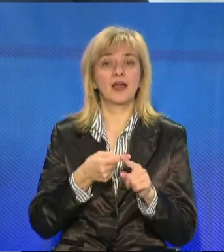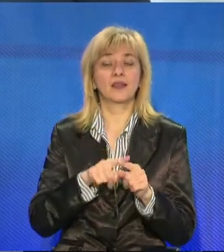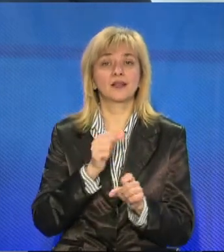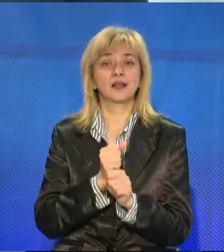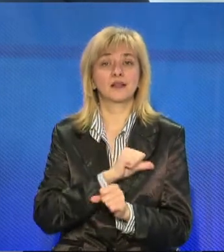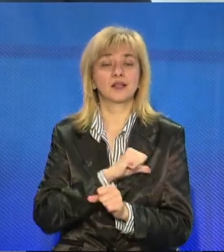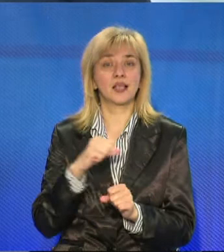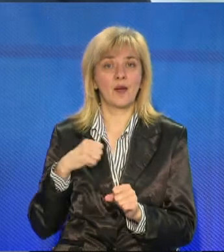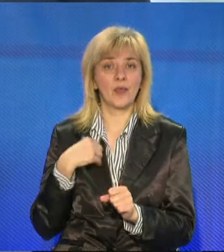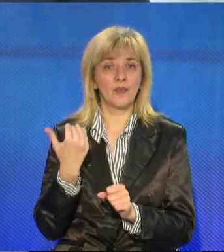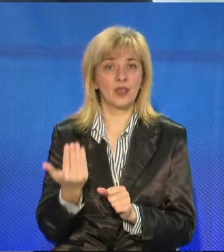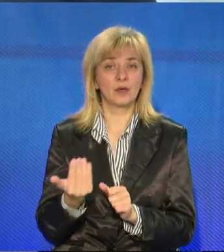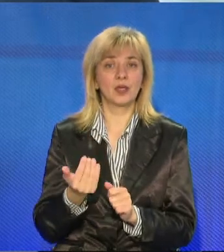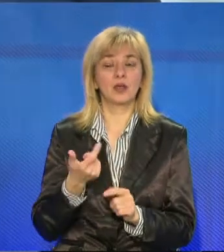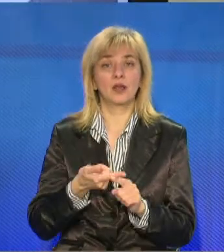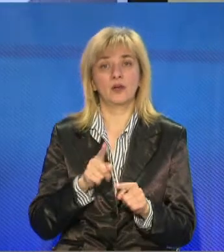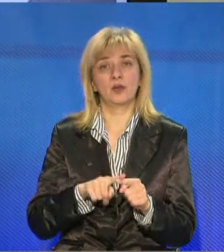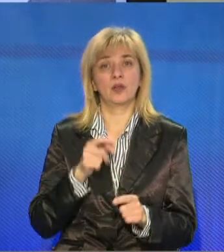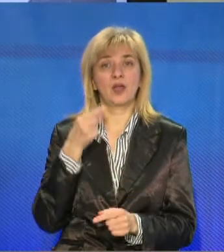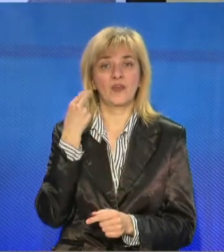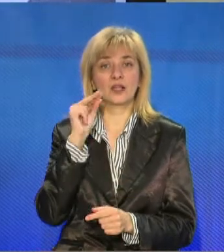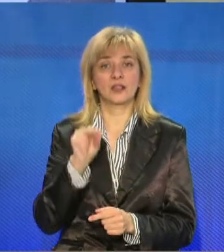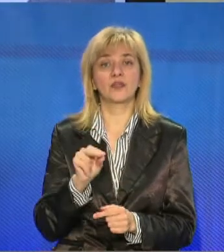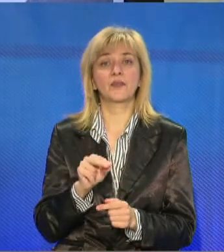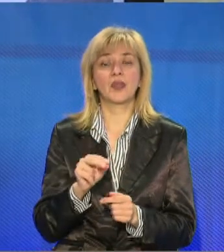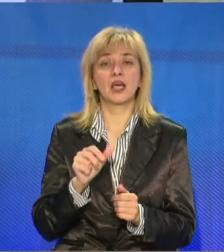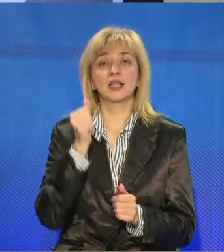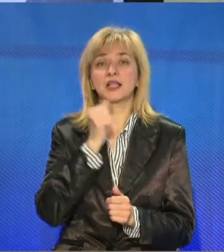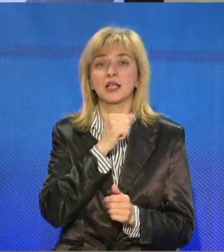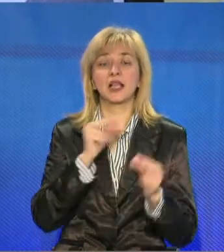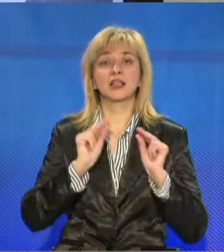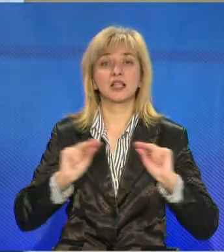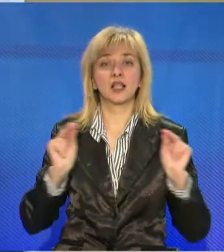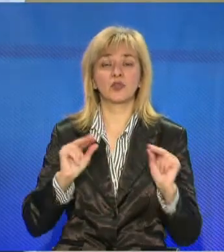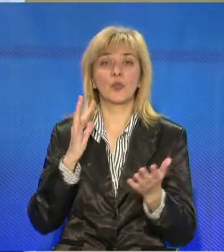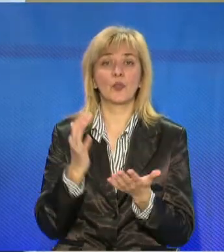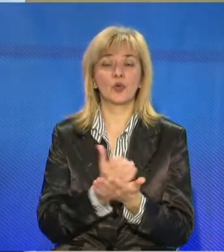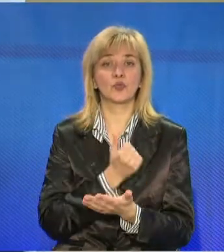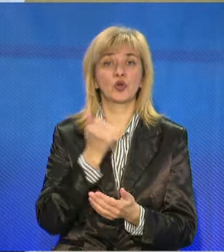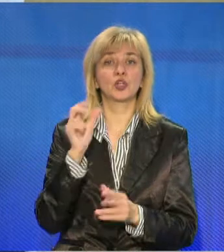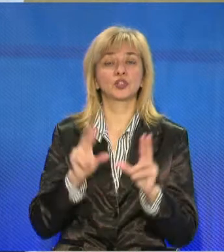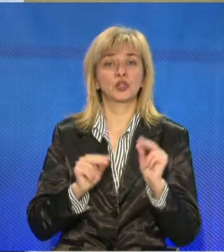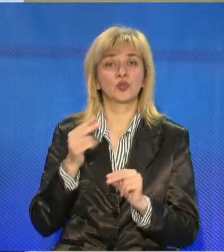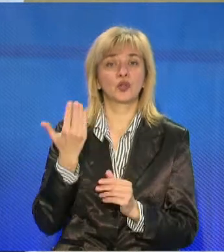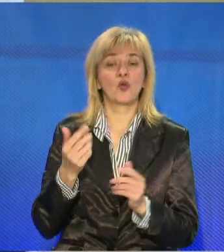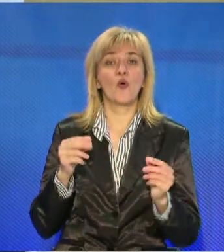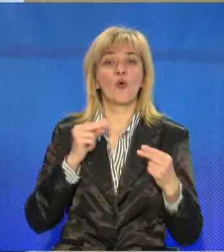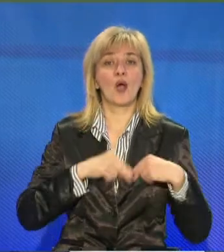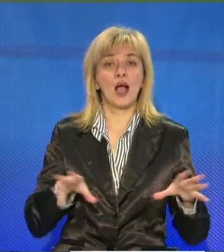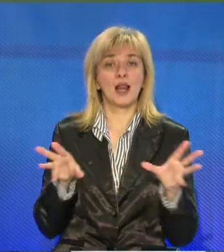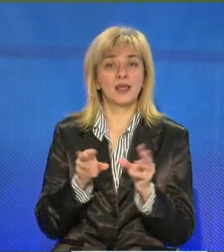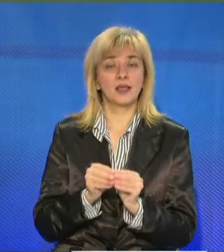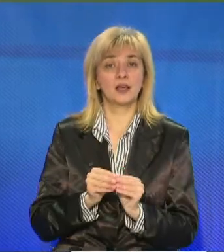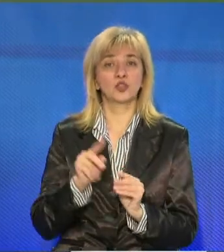же, это является очень эффективным. Секрет наставницкого успеха Татьяны лечит ее коллеги у тем, что с лишбовым поколением,